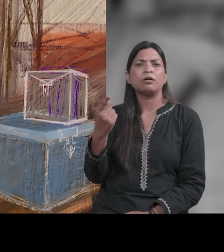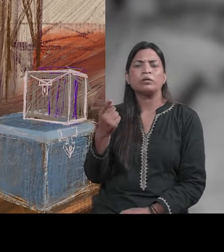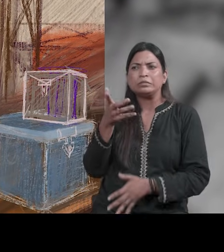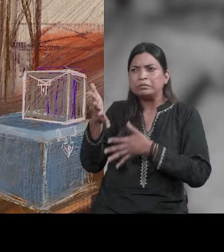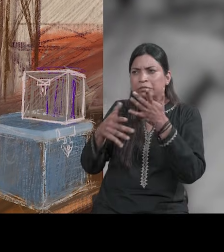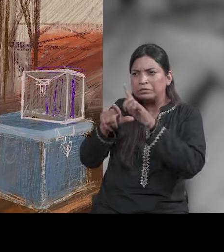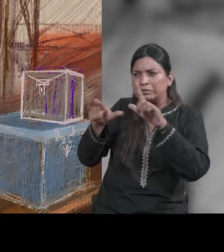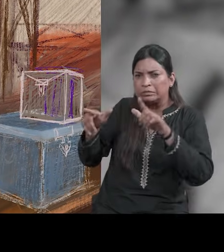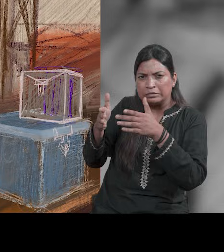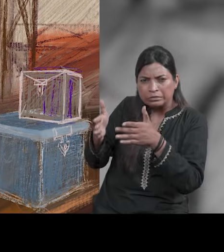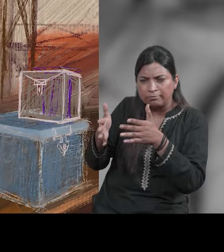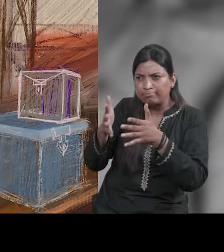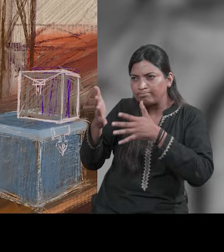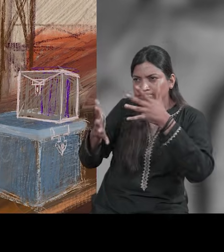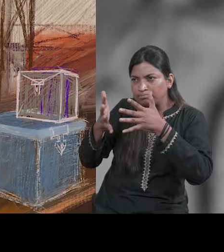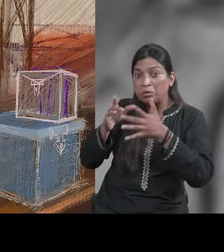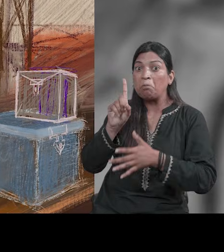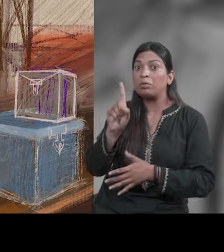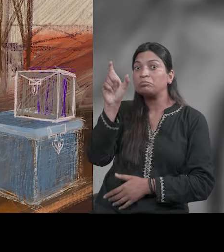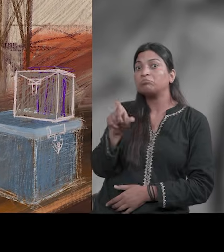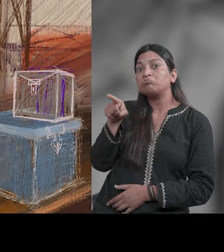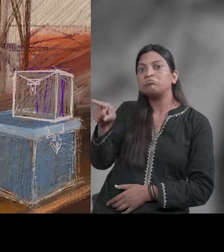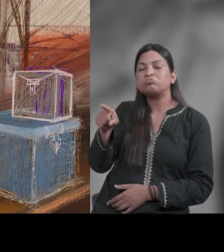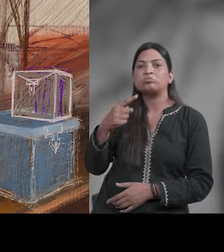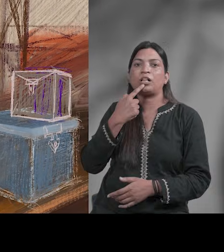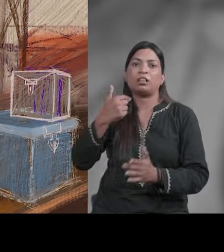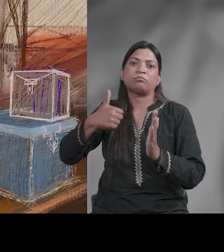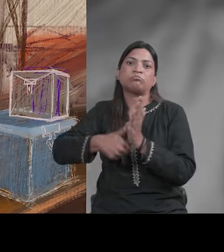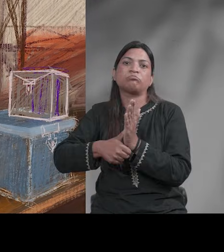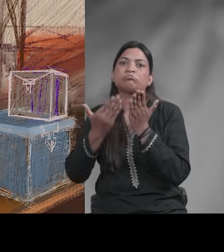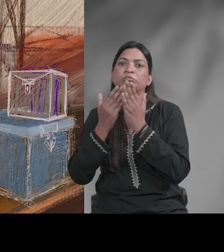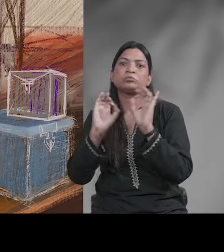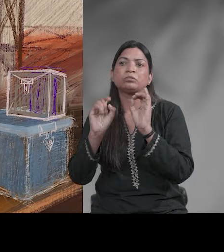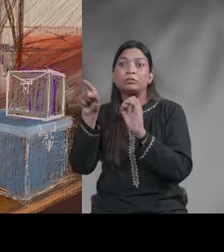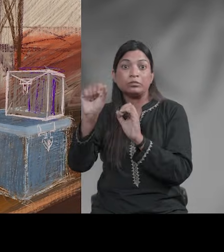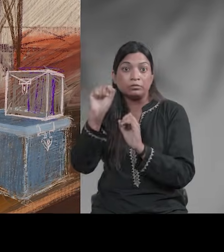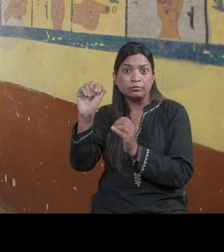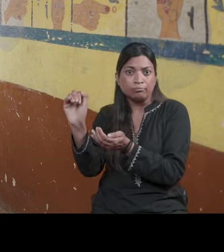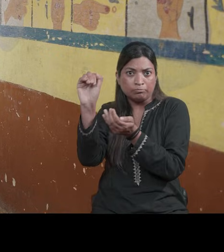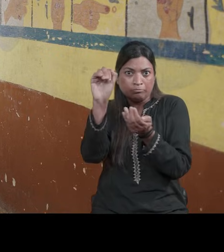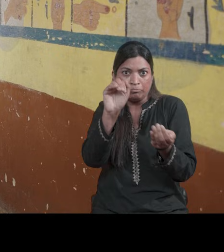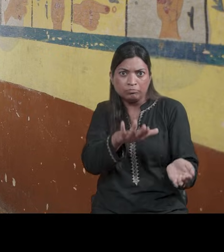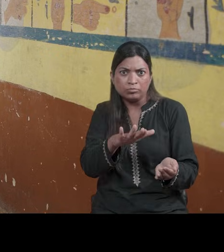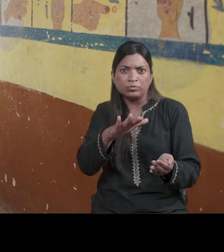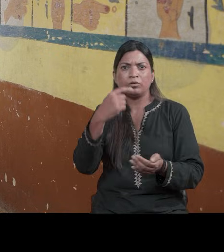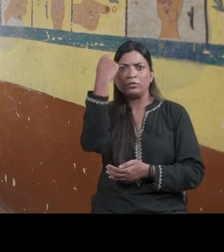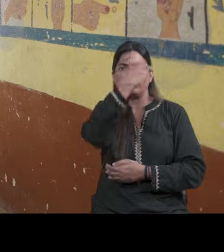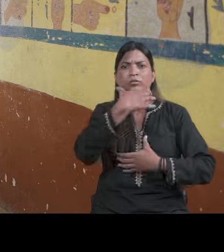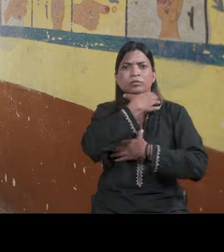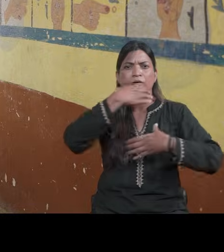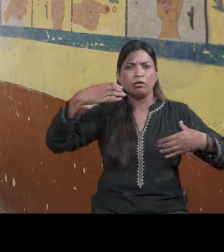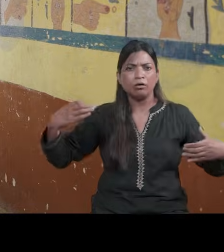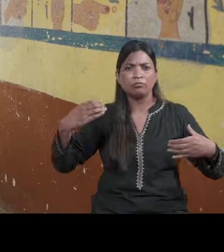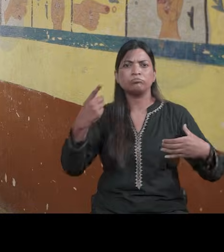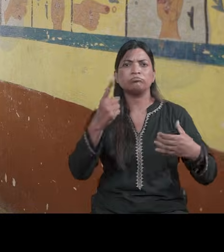पढ़ी लिखी नहीं थी और वो अपने बच्चे का जो धड़ था, आधा सिर आधा बॉडी, वो लेके यहाँ के